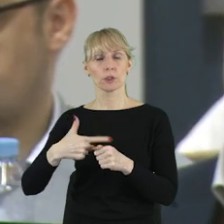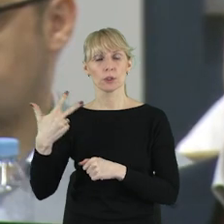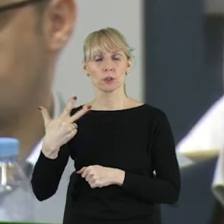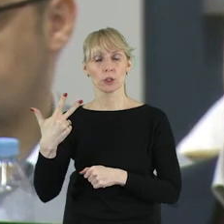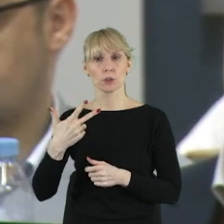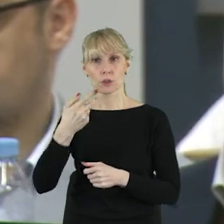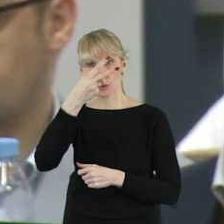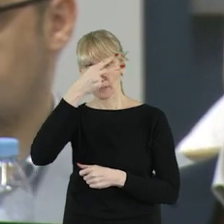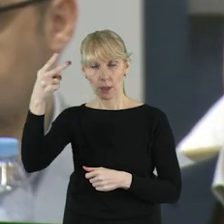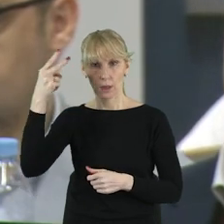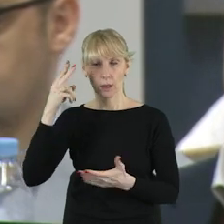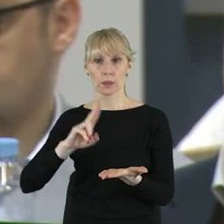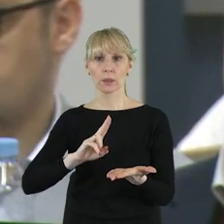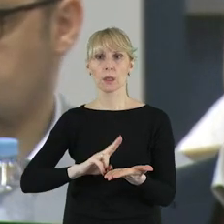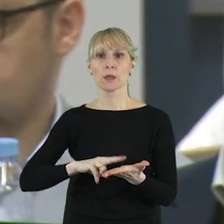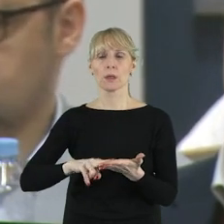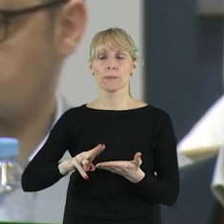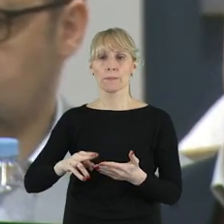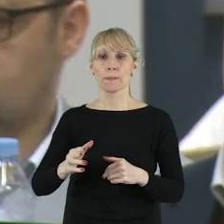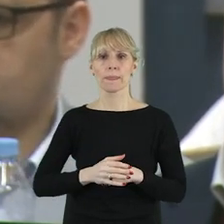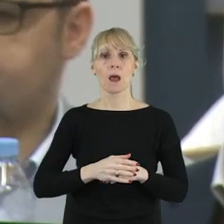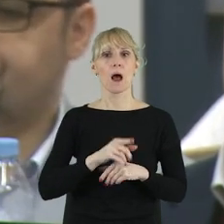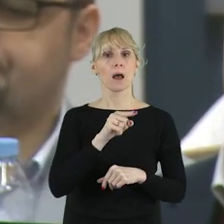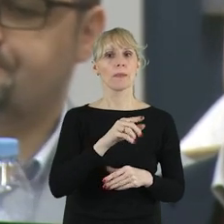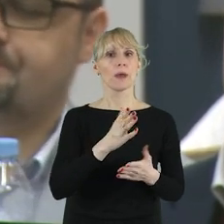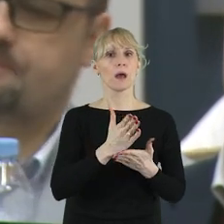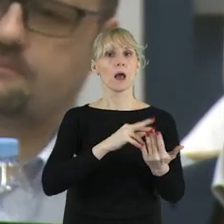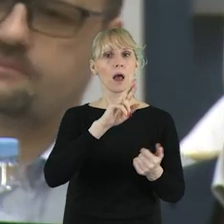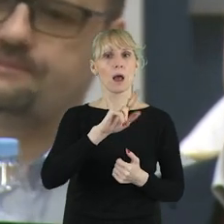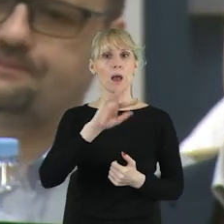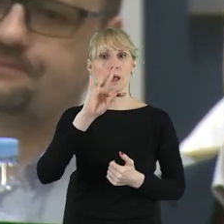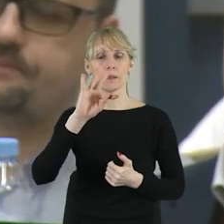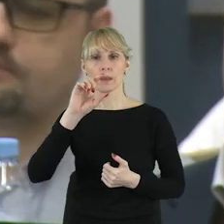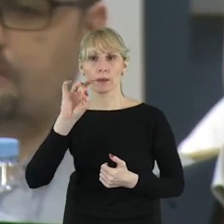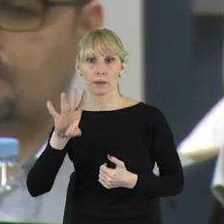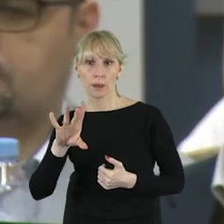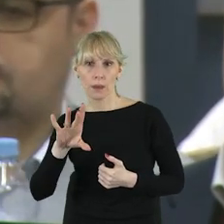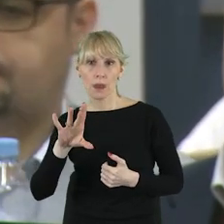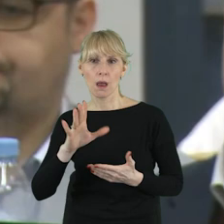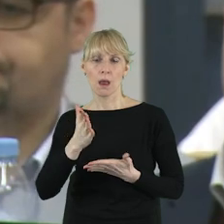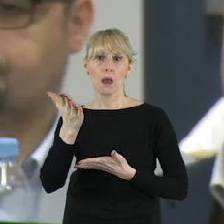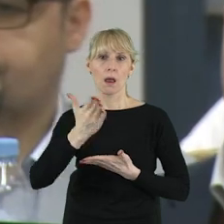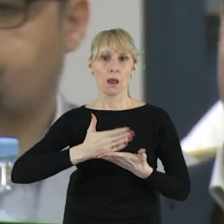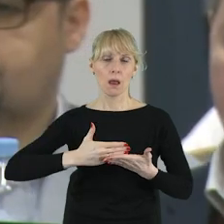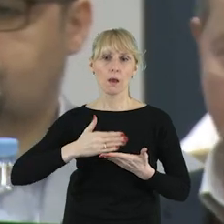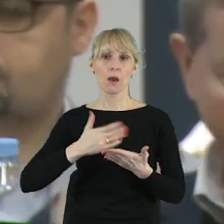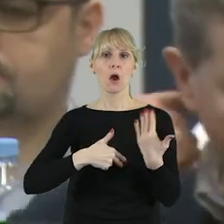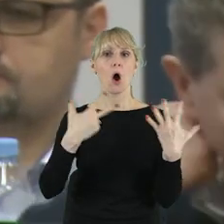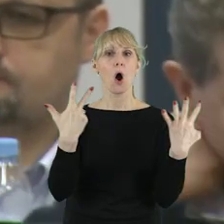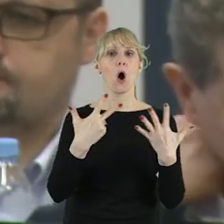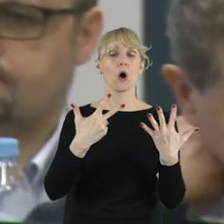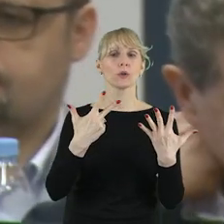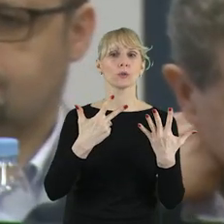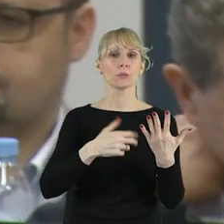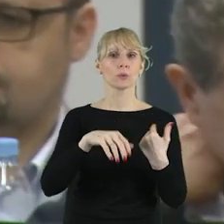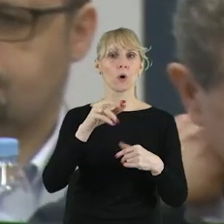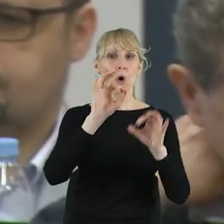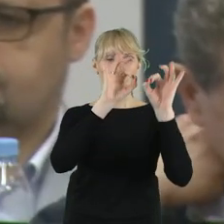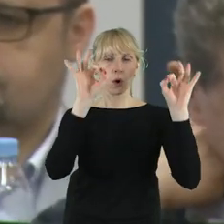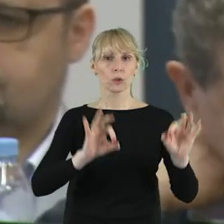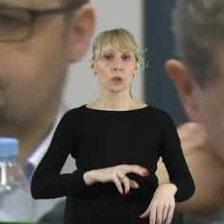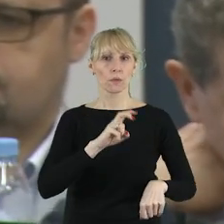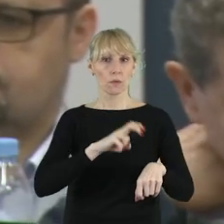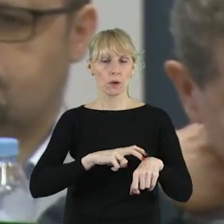ze specjalizacją 8 kontraktowców, w trakcie specjalizacji 2 kontraktowców, 2